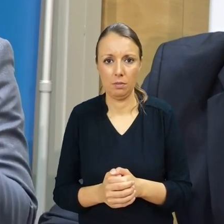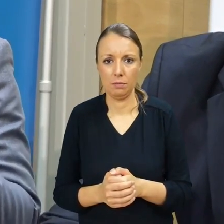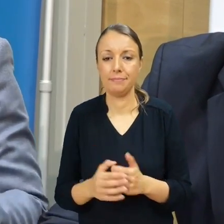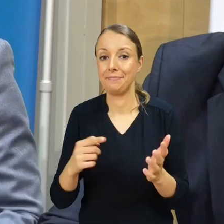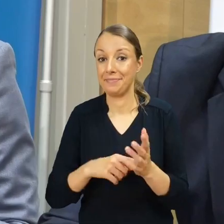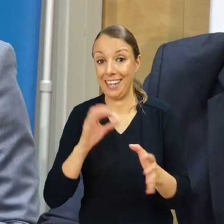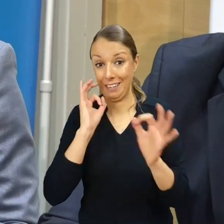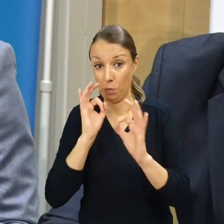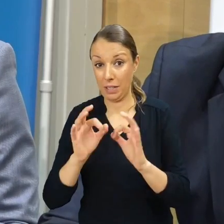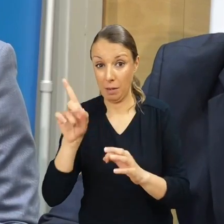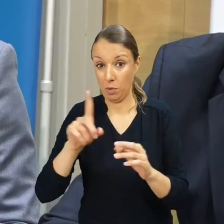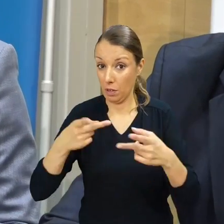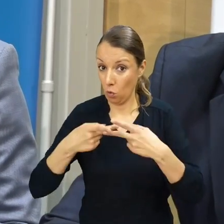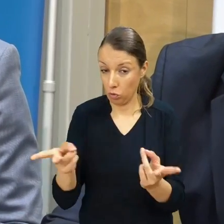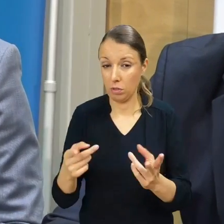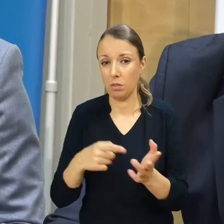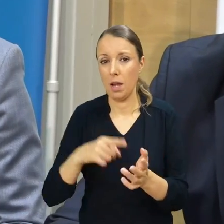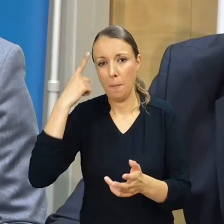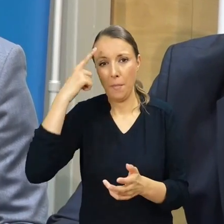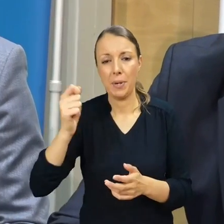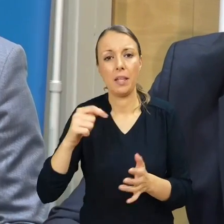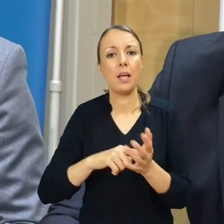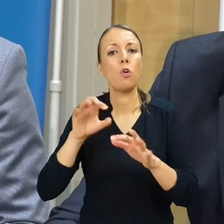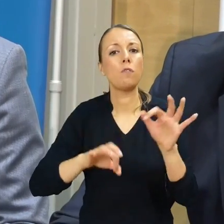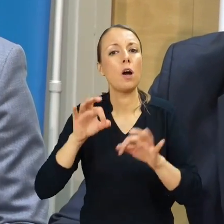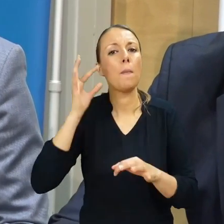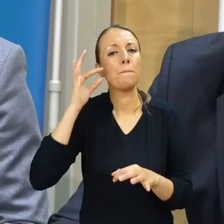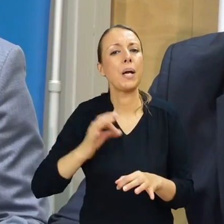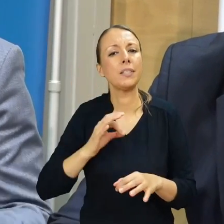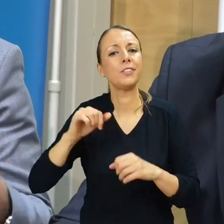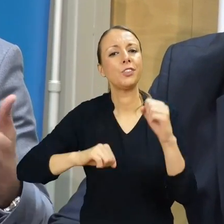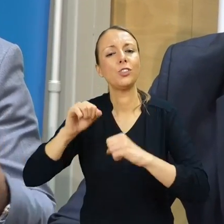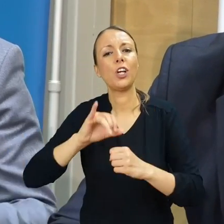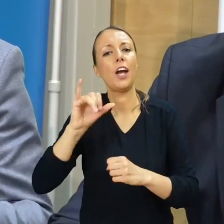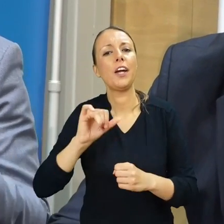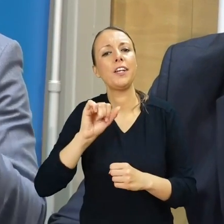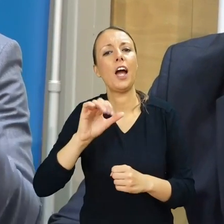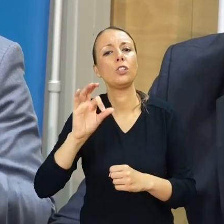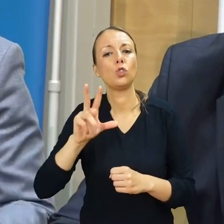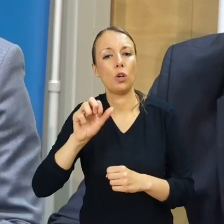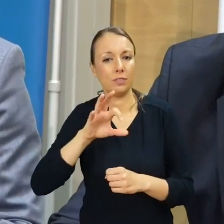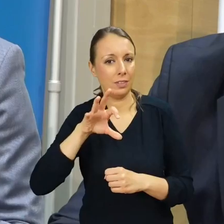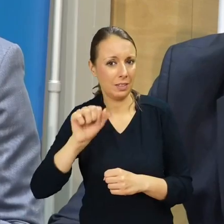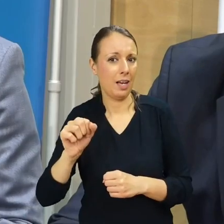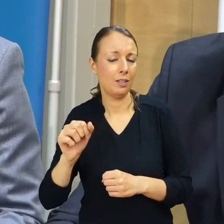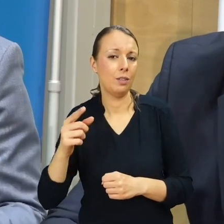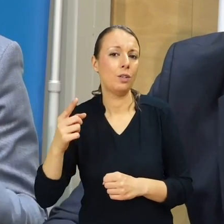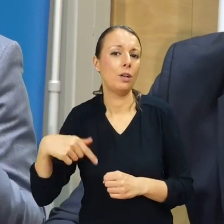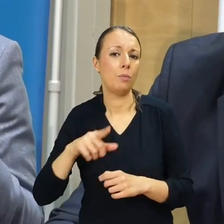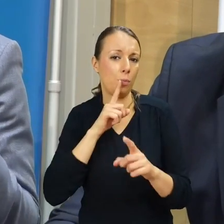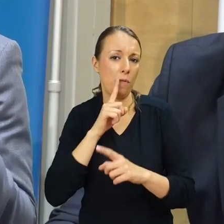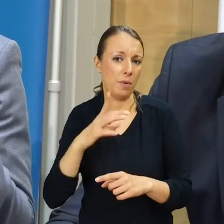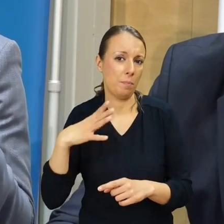to kiedyś pamiętam na takiej konferencji z panią sędzią profesor Jaśkowską, żeśmy się trochę może tam też o tym rozmawiali, taka była wymiana, bo